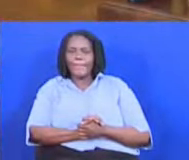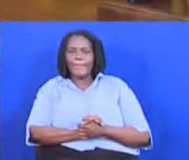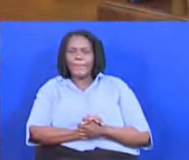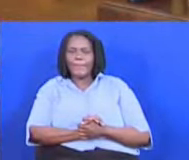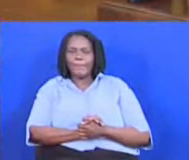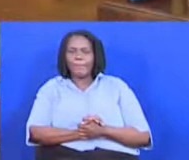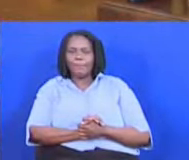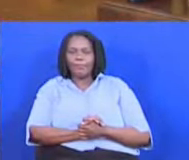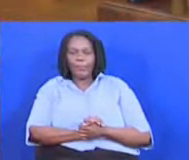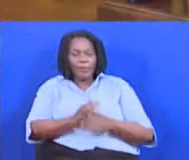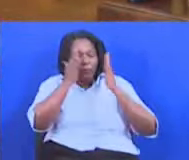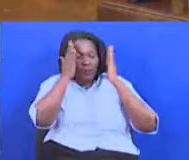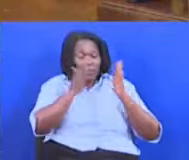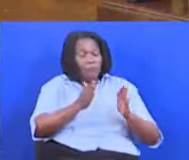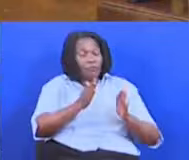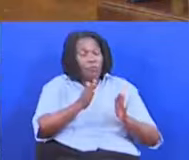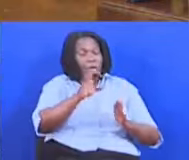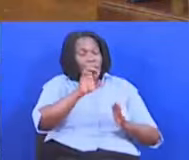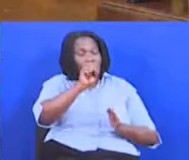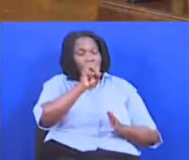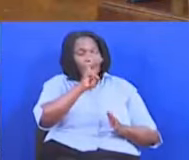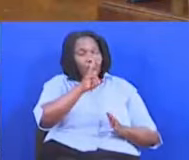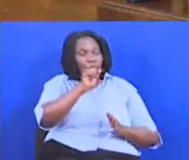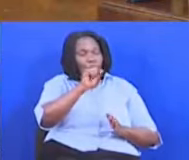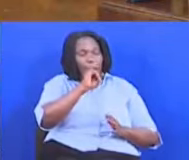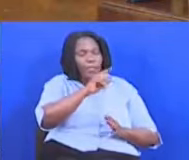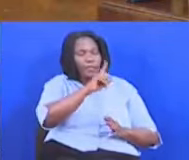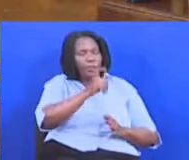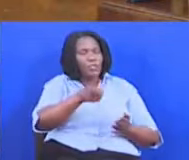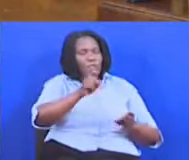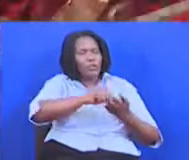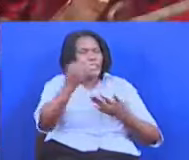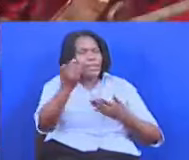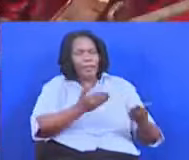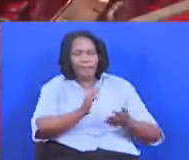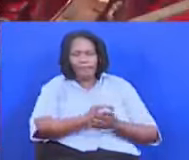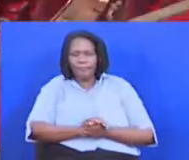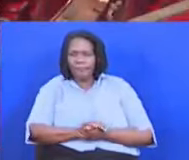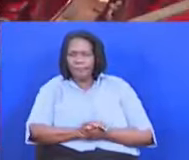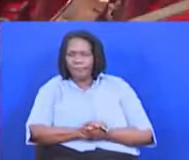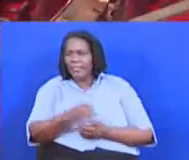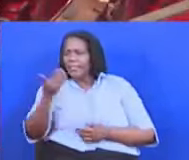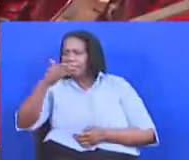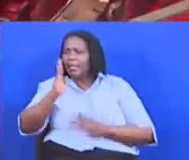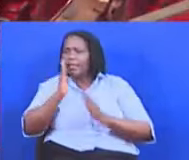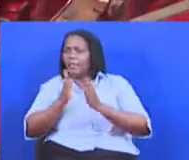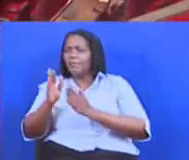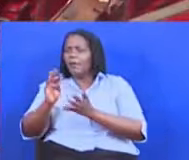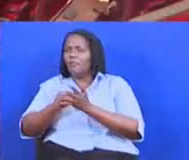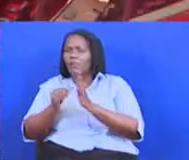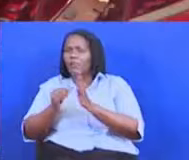Mheshimiwa Zaitun Swai, swali la nyongeza. Asante Mheshimiwa Spika. Je, serikali ina mpango gani